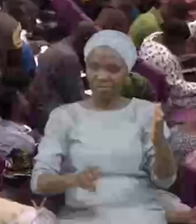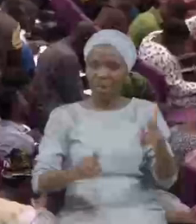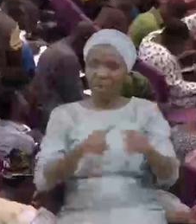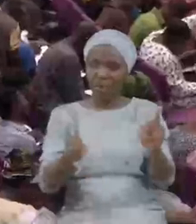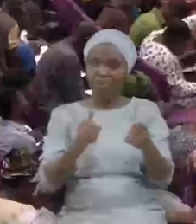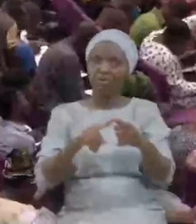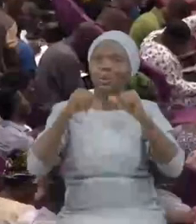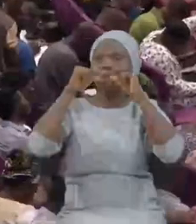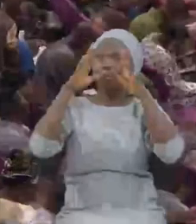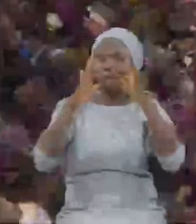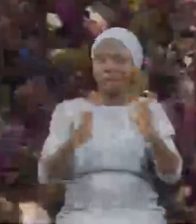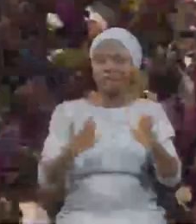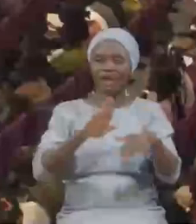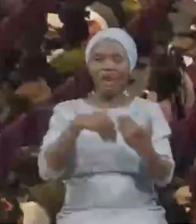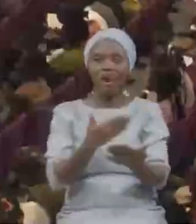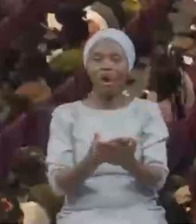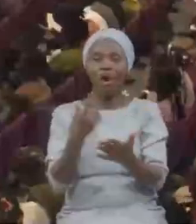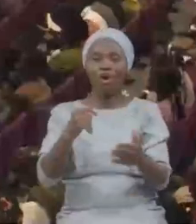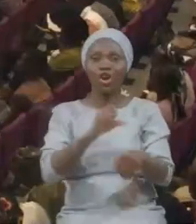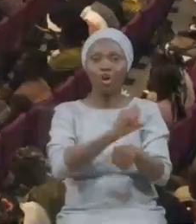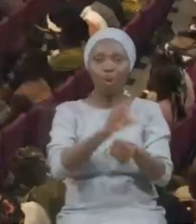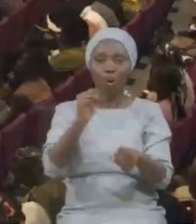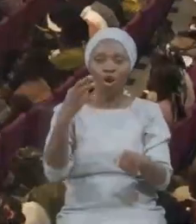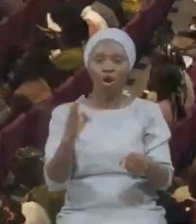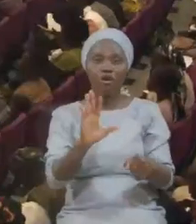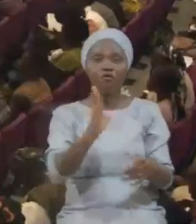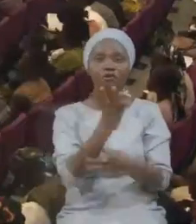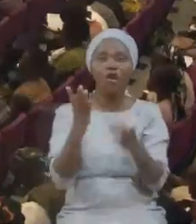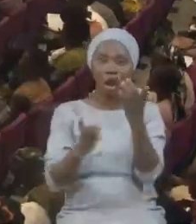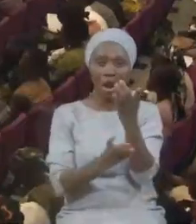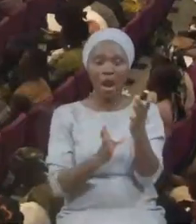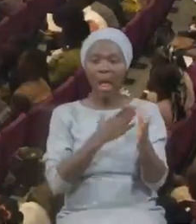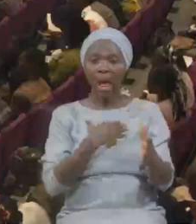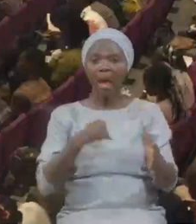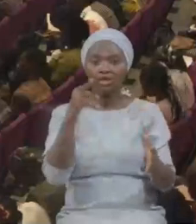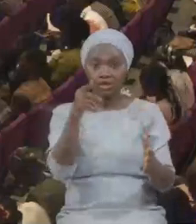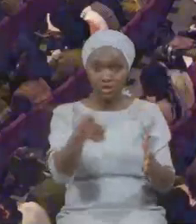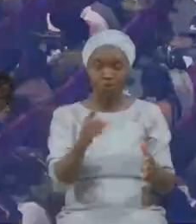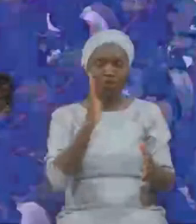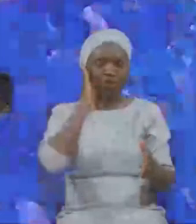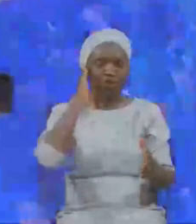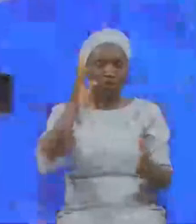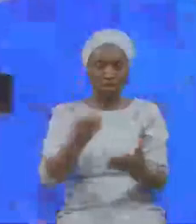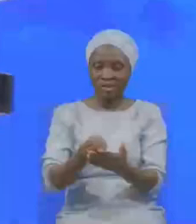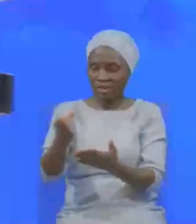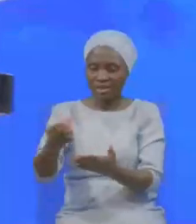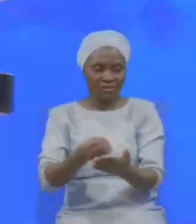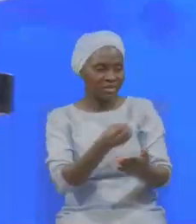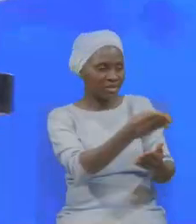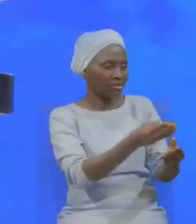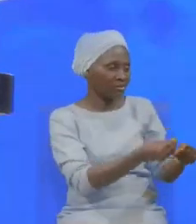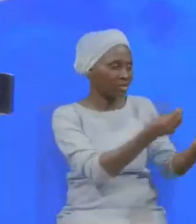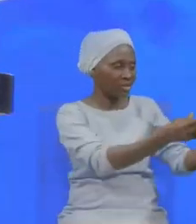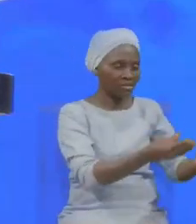il n'y a pas d'enlèvement et pour bénir tout le travail de tes mains, tu prêteras à beaucoup